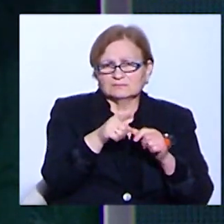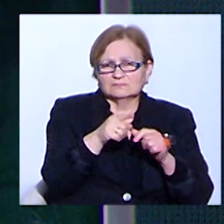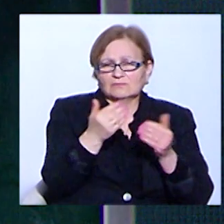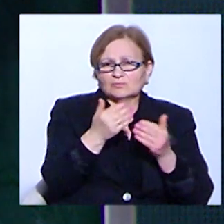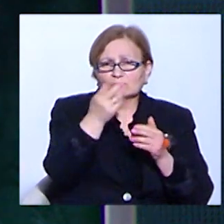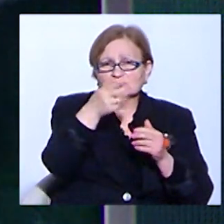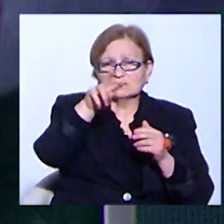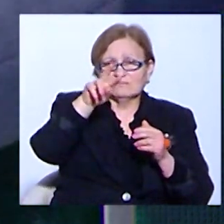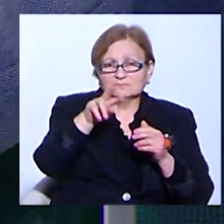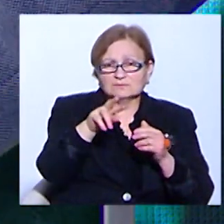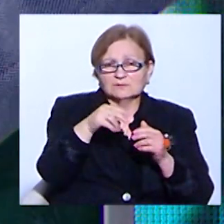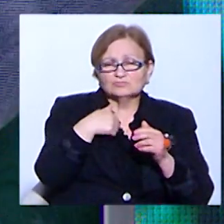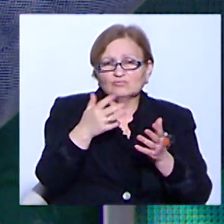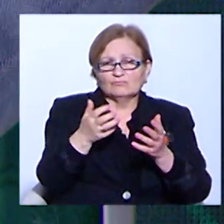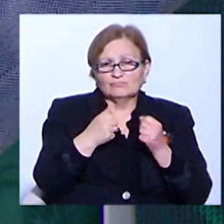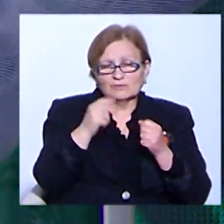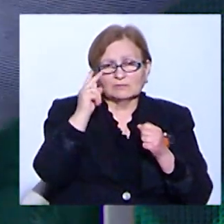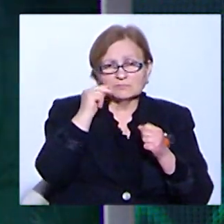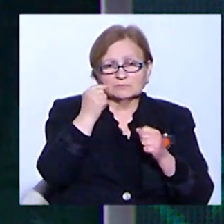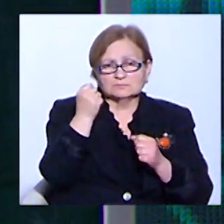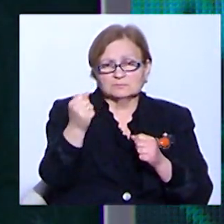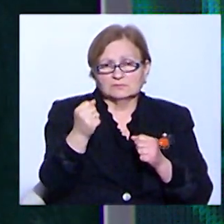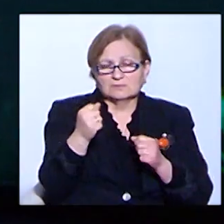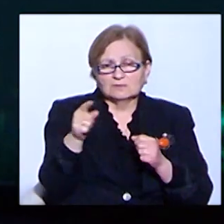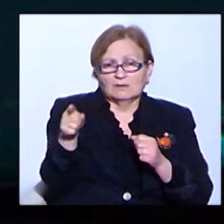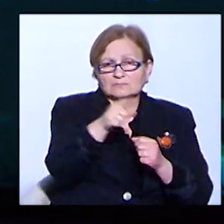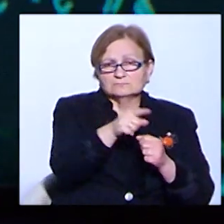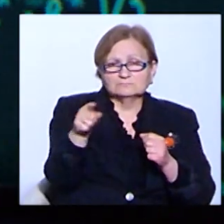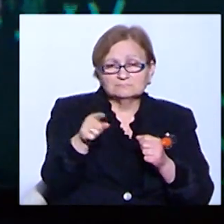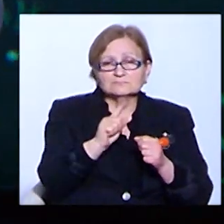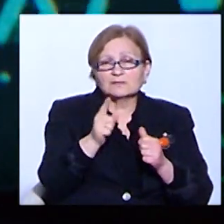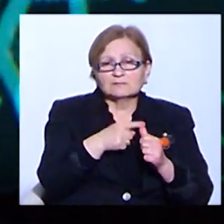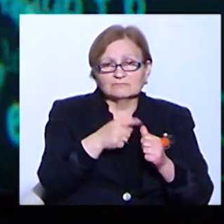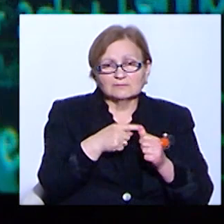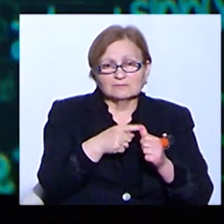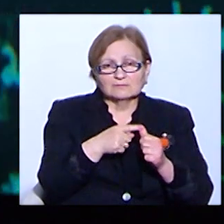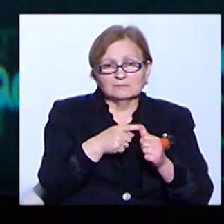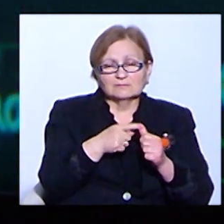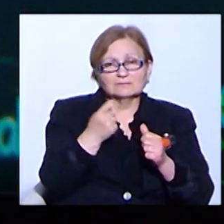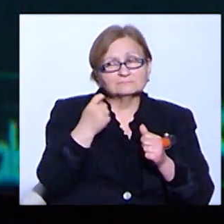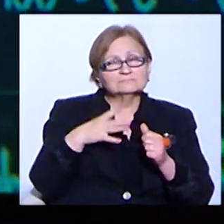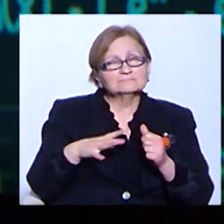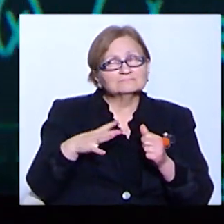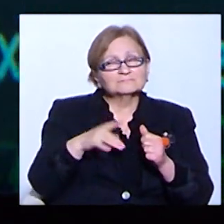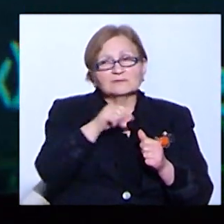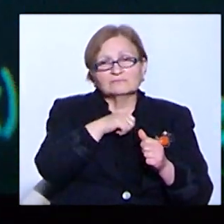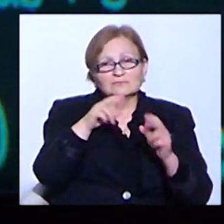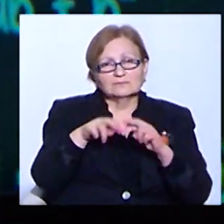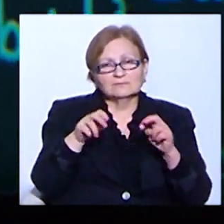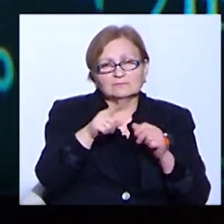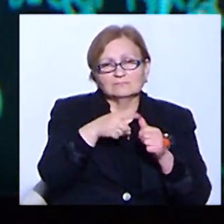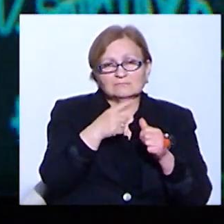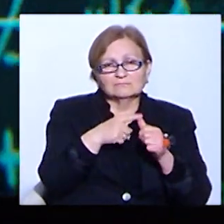რომლის კვადრატში აყვანისას ვიღებთ რიცხვს 100. 100-თან მიმართებაში რა ქვია ამას? ცოტა მოვიცდი. ამას